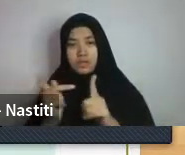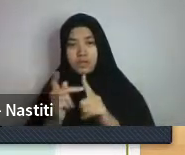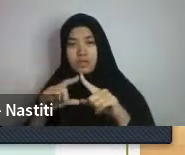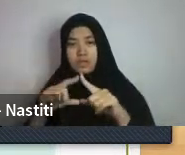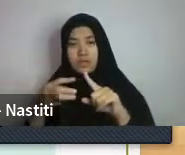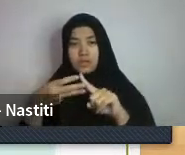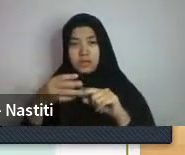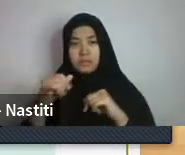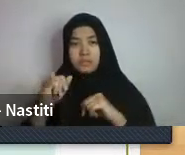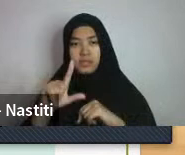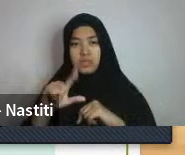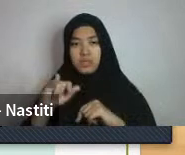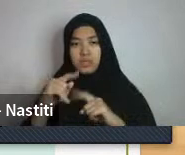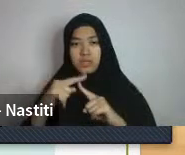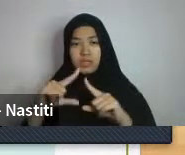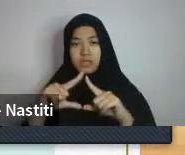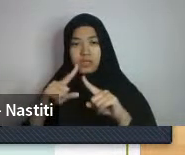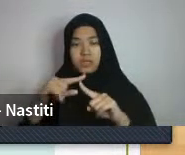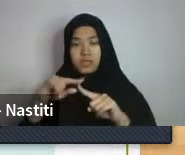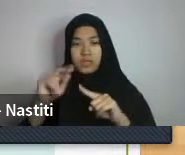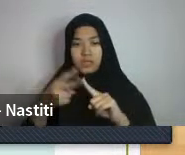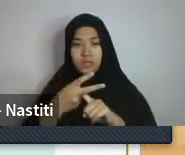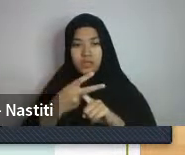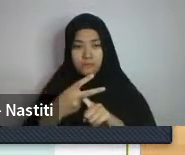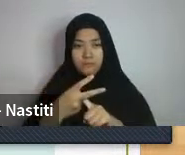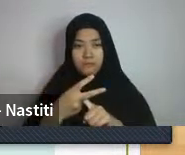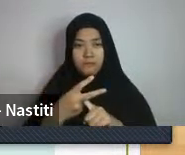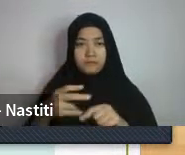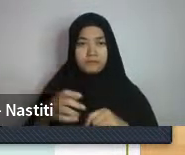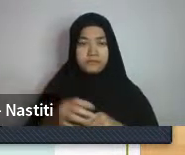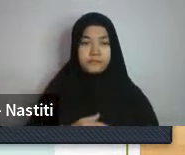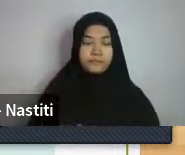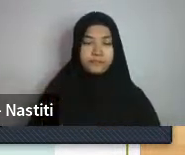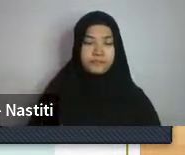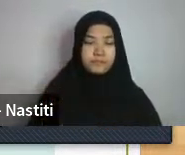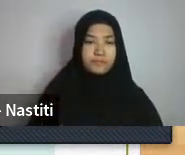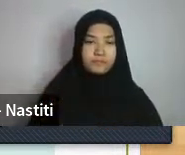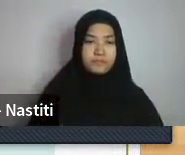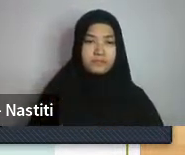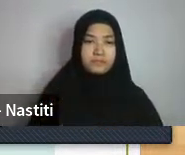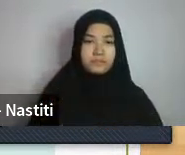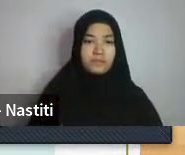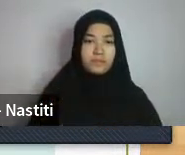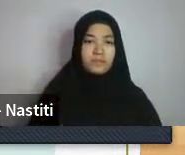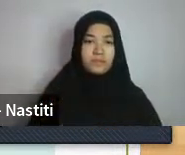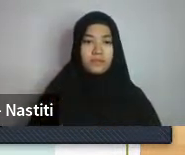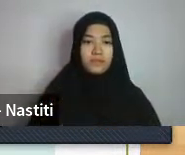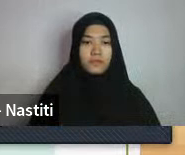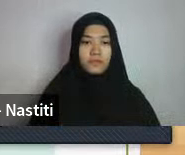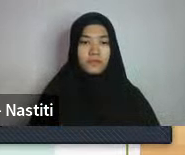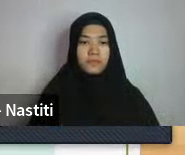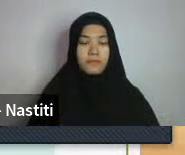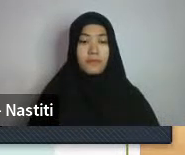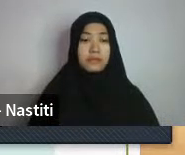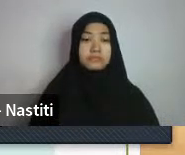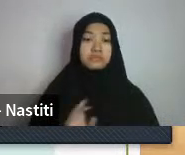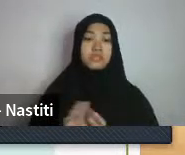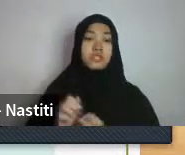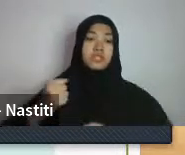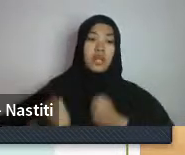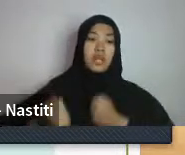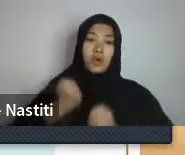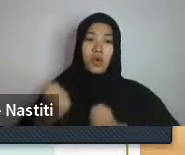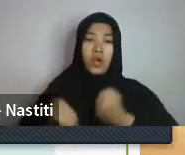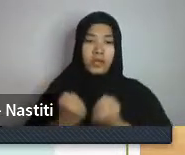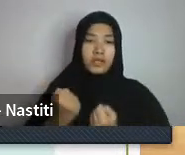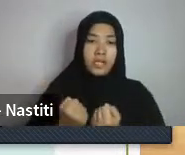dituliskan idealnya itu dilaksanakan secara terintegrasi. Jadi ada integrasi bersifat komprehensif